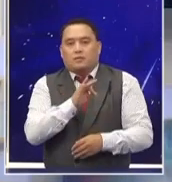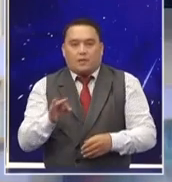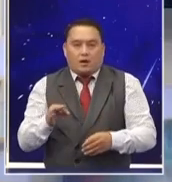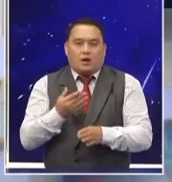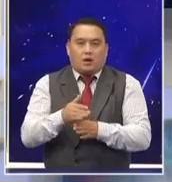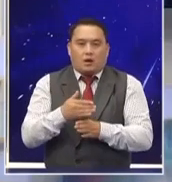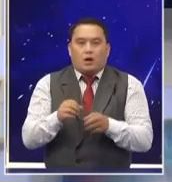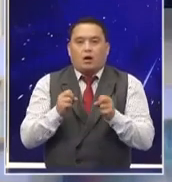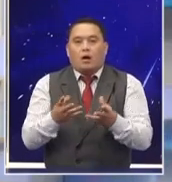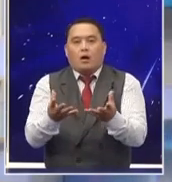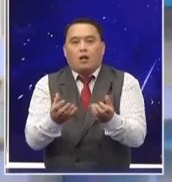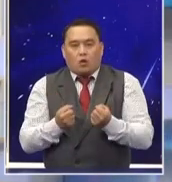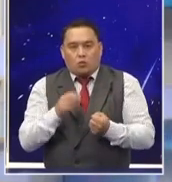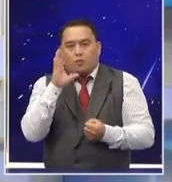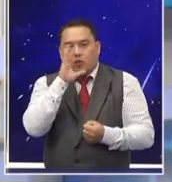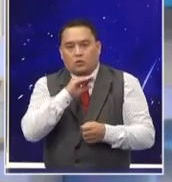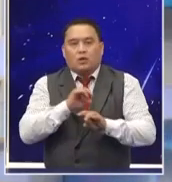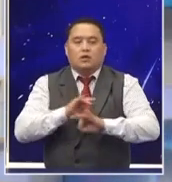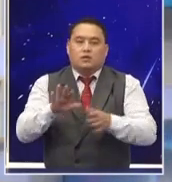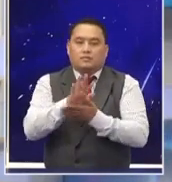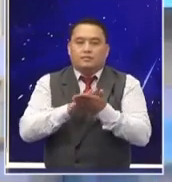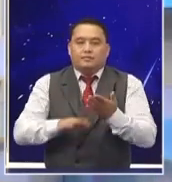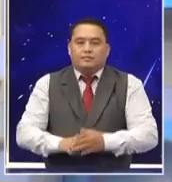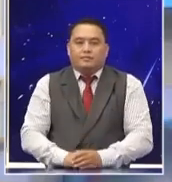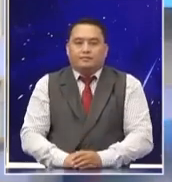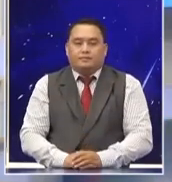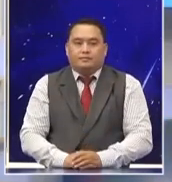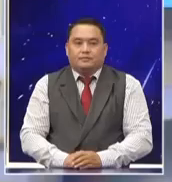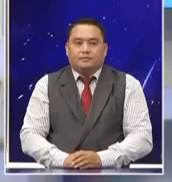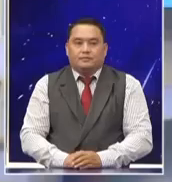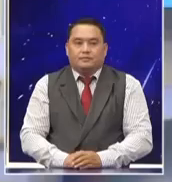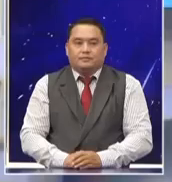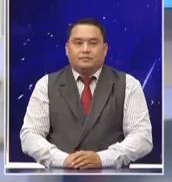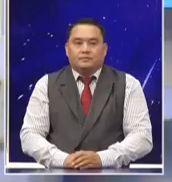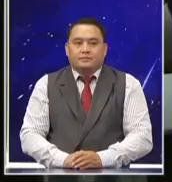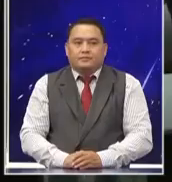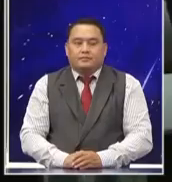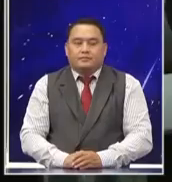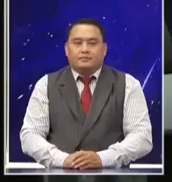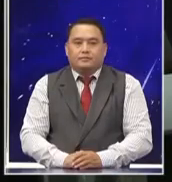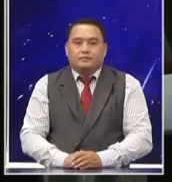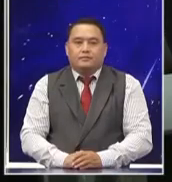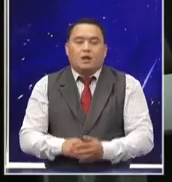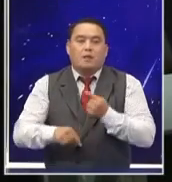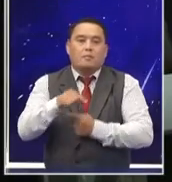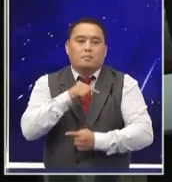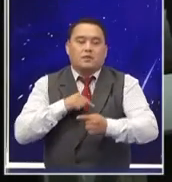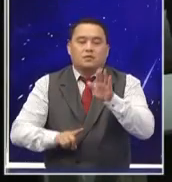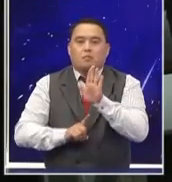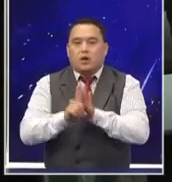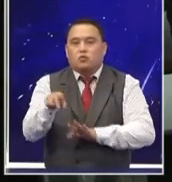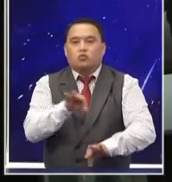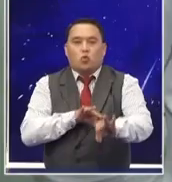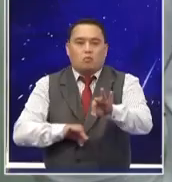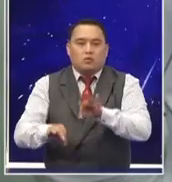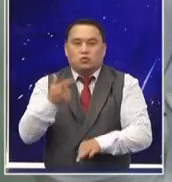несиеге қалай қол жеткізуге болады? Құрманжан Қасымжанұлының бейне материалынан білейік. Бизнес бастау жобасына қатысып,